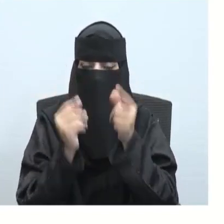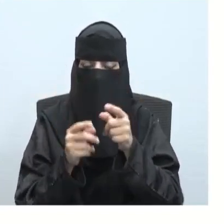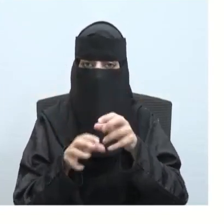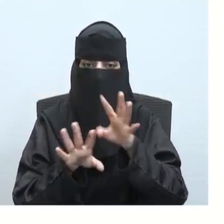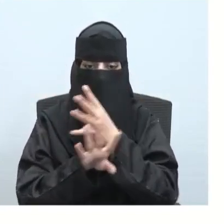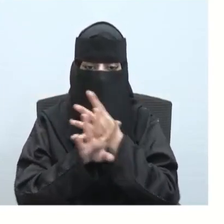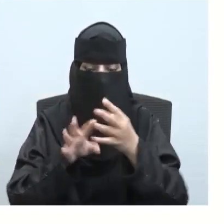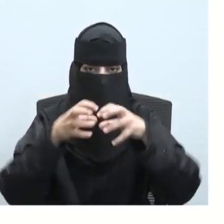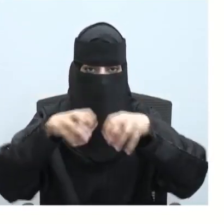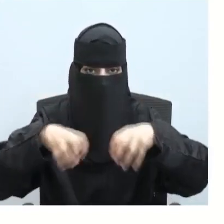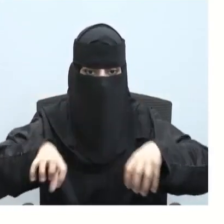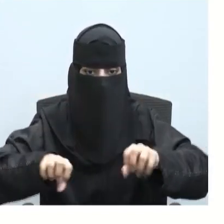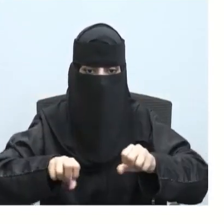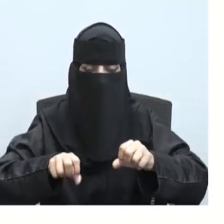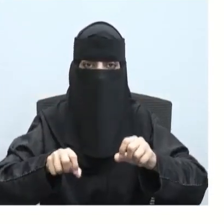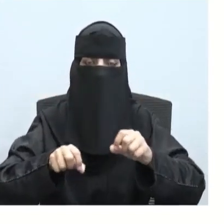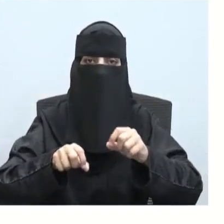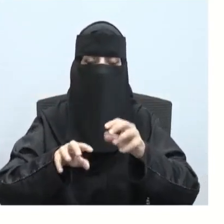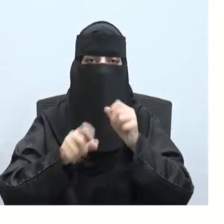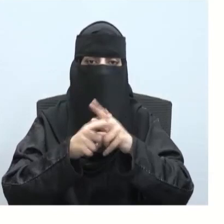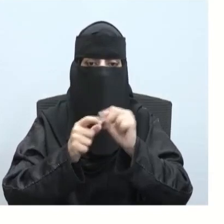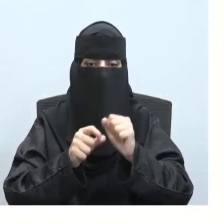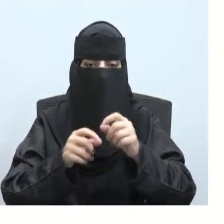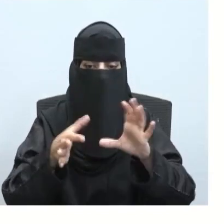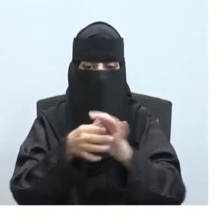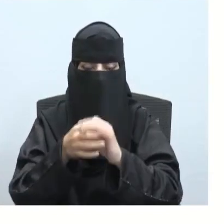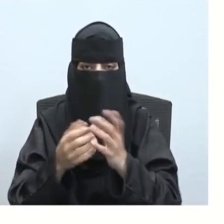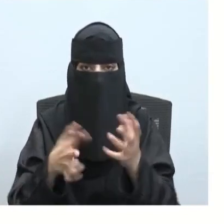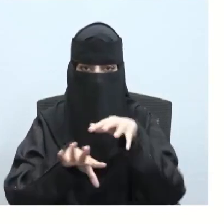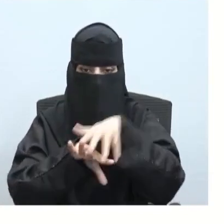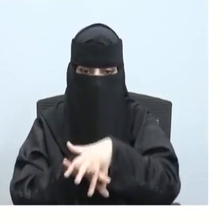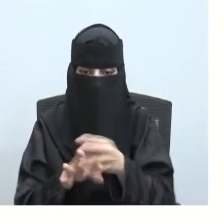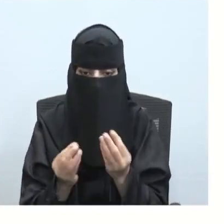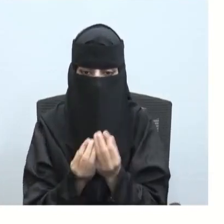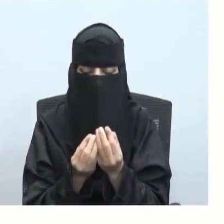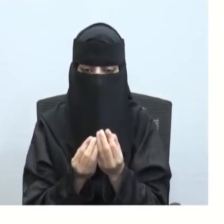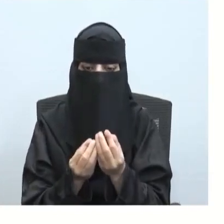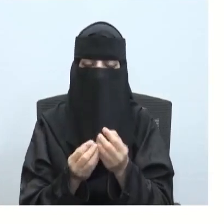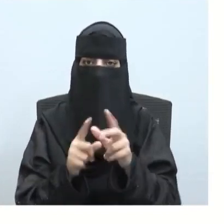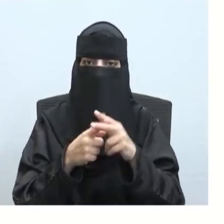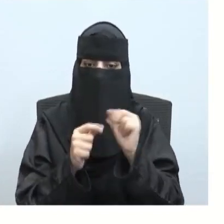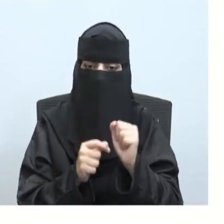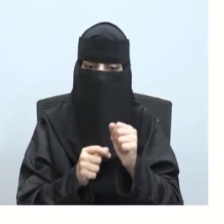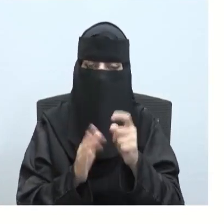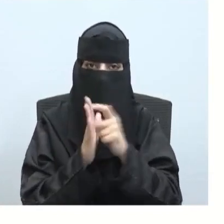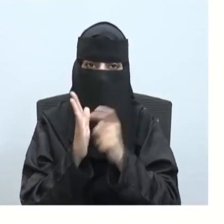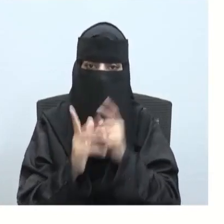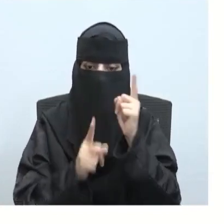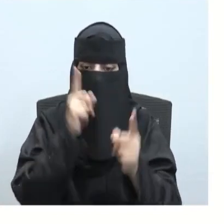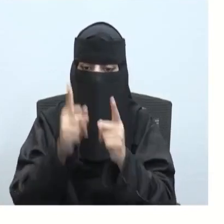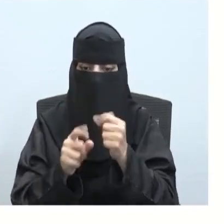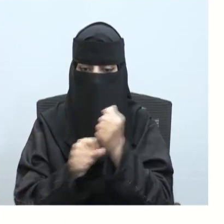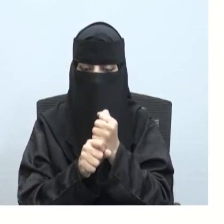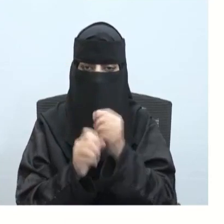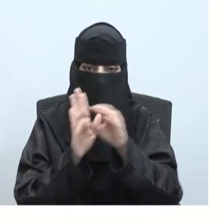على هيكلية المصنع المتصل، حيث بدأت الشركات بالدمج بين الأتمتة الصناعية وأنظمة التحكم مع